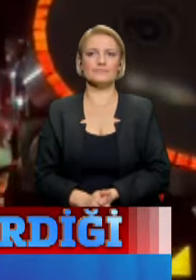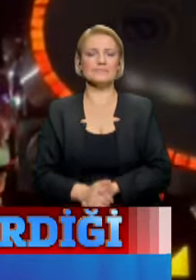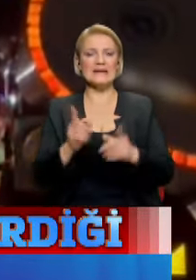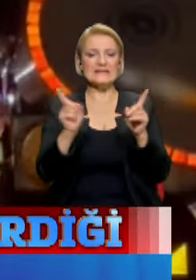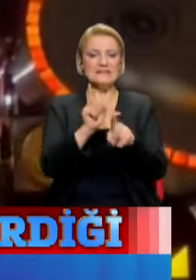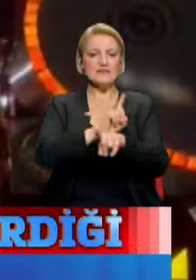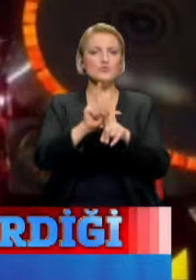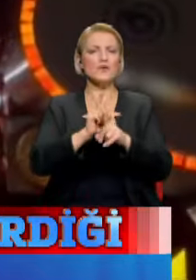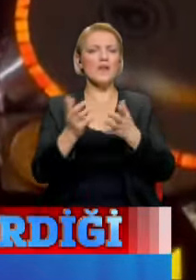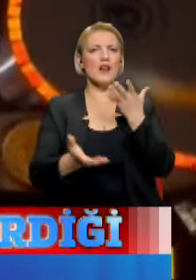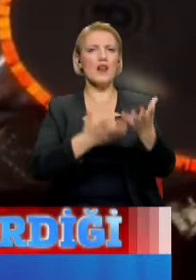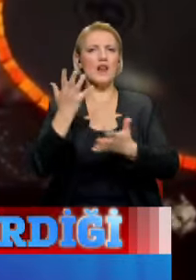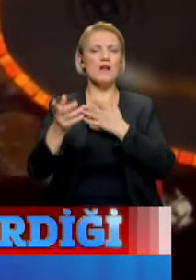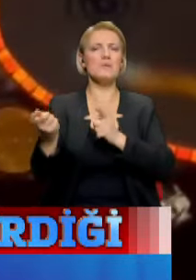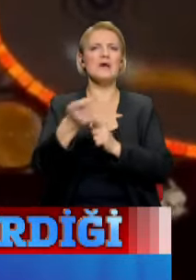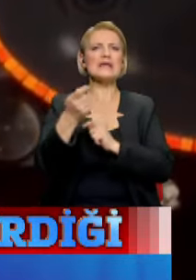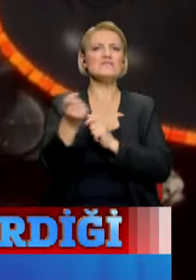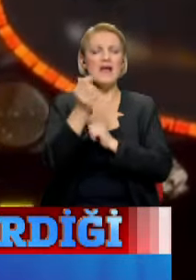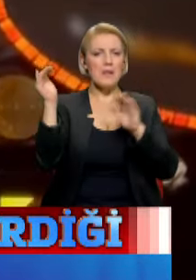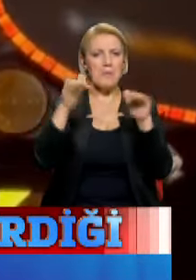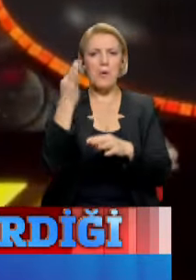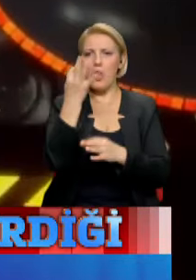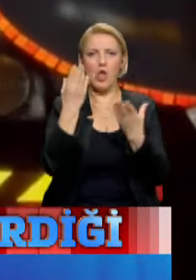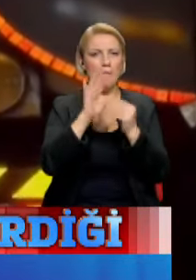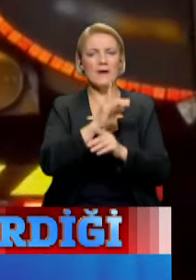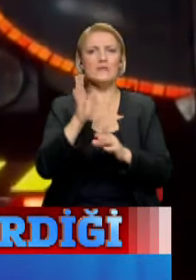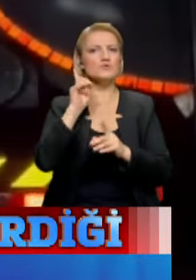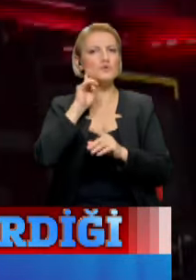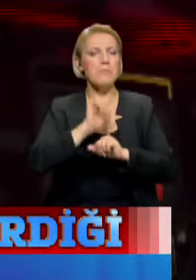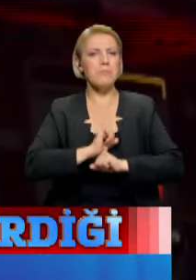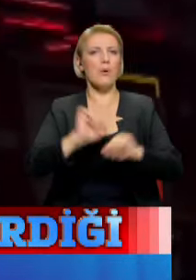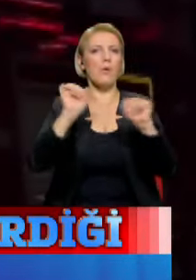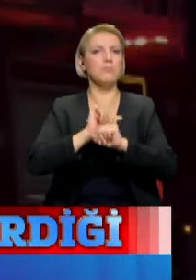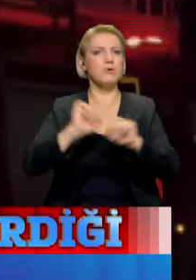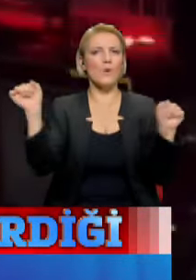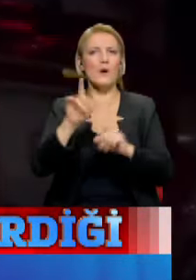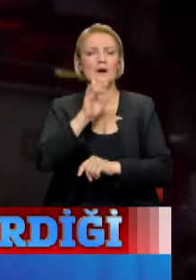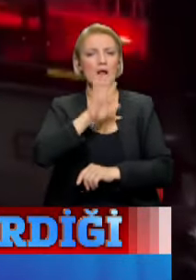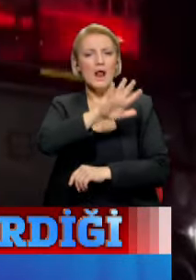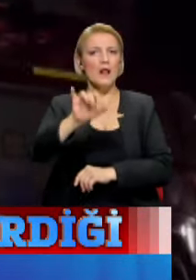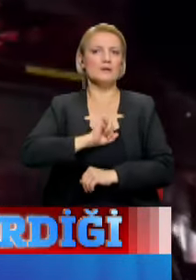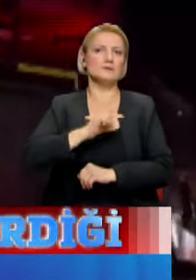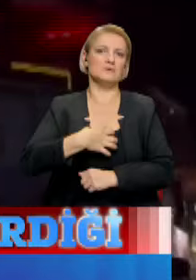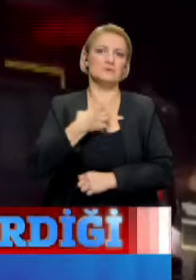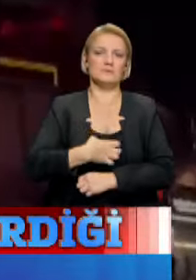Kısa sürede büyüyen alevlere müdahale de kolay olmadı. Aralıklarla duyulan patlama sesleri korkuyu